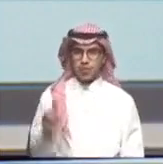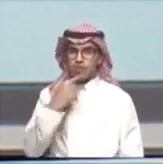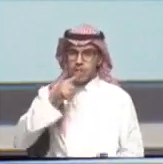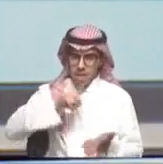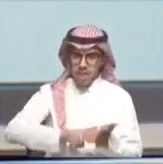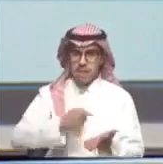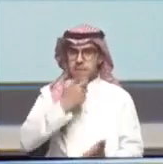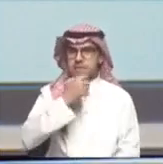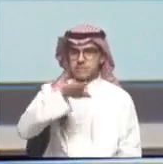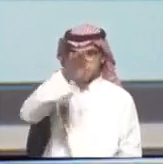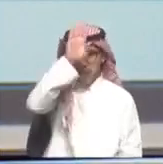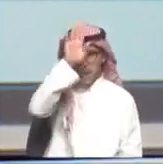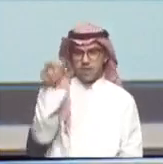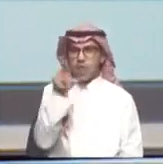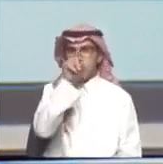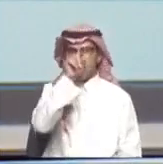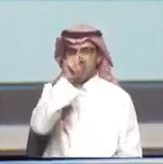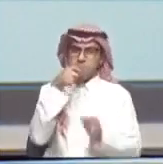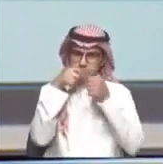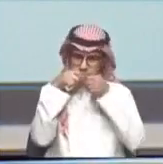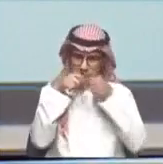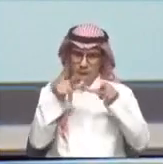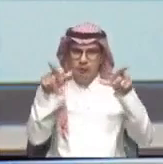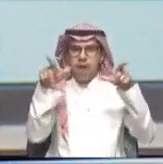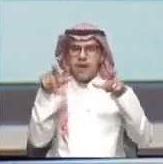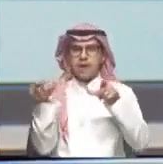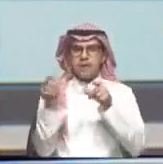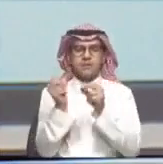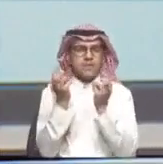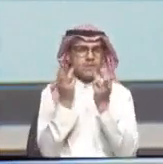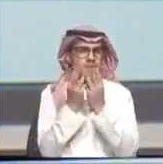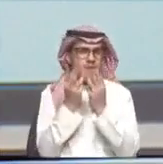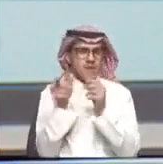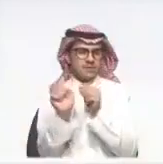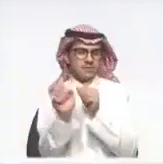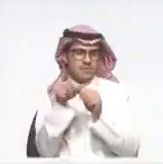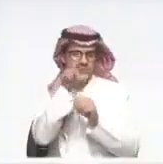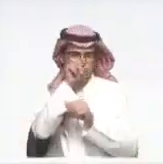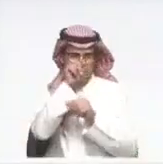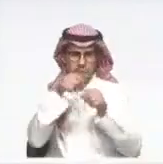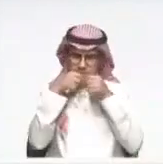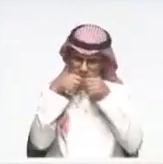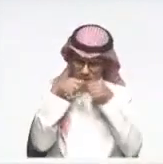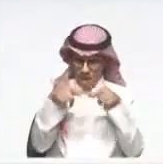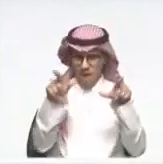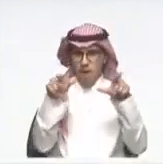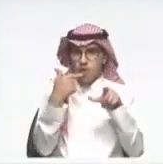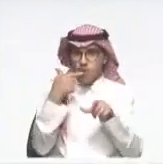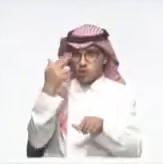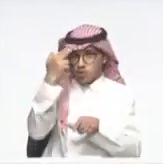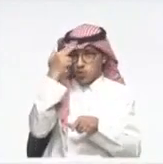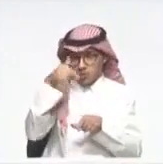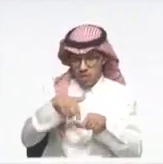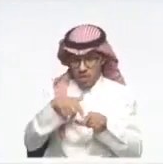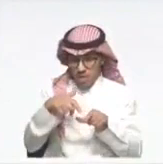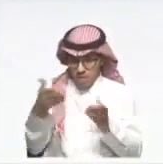عبد العزيز آل سعود خلال تغريدة على حسابه الرسمي بموقع التواصل الاجتماعي تويتر أن استضافة المملكة